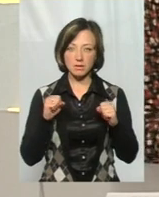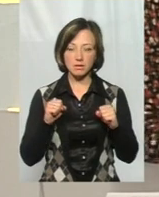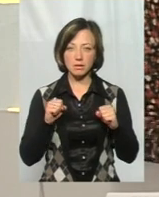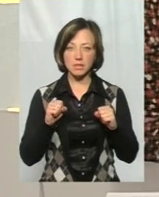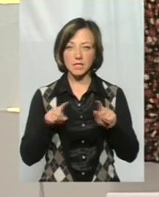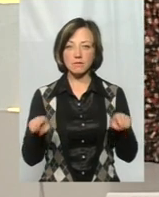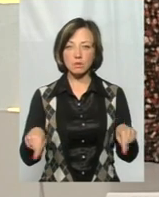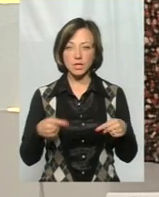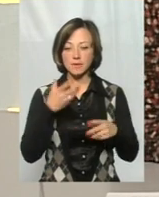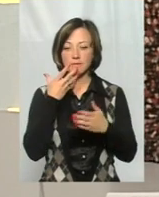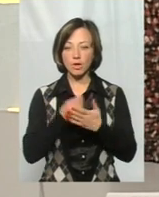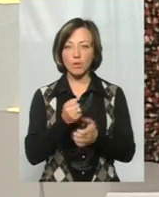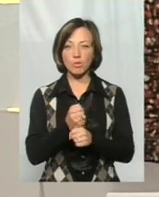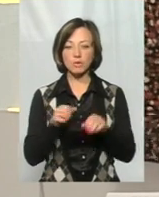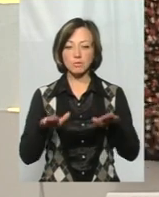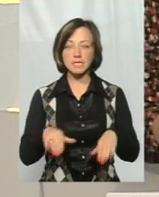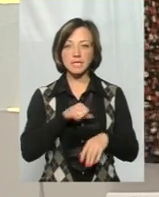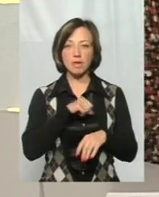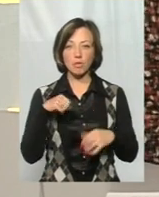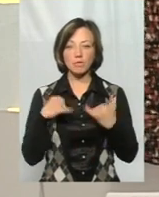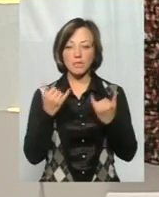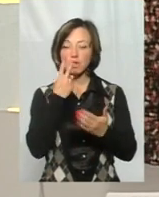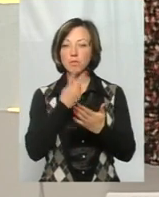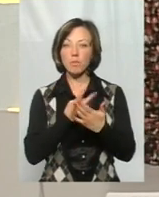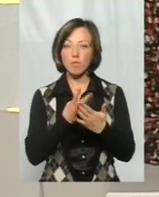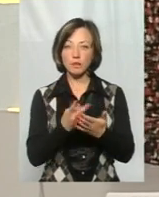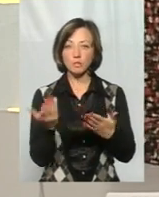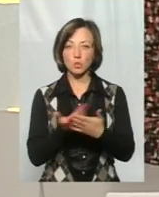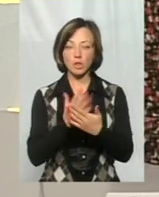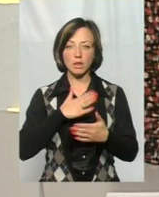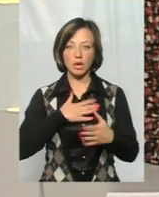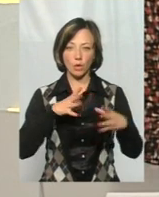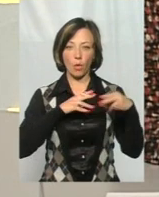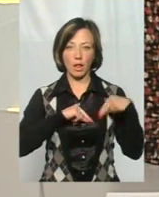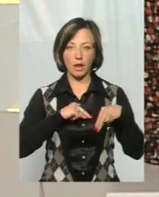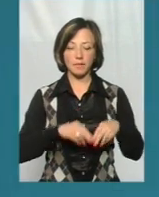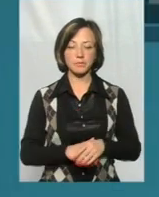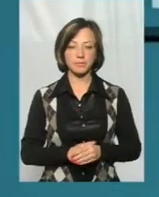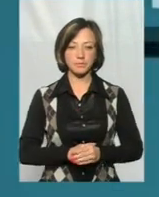намагатись створити своє робоче місце самому, зараз побачимо у сюжеті наших колег. Прошу.